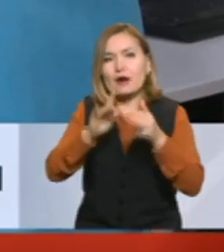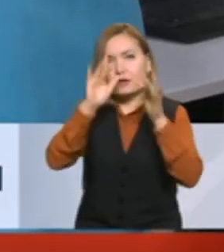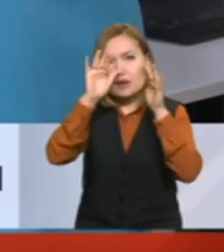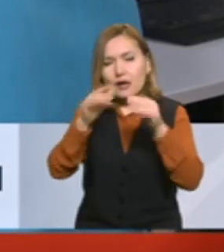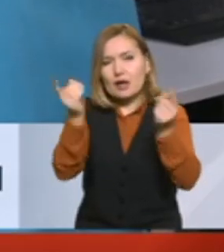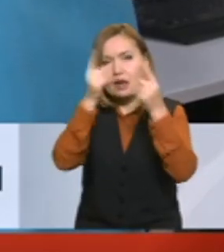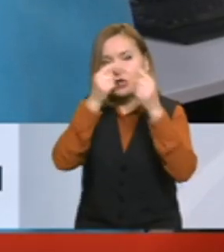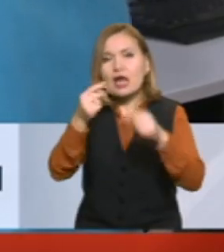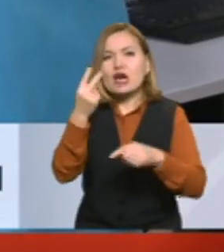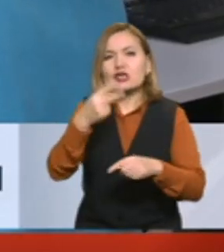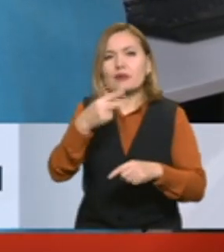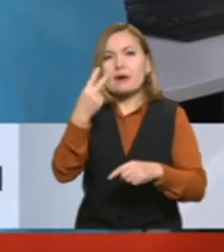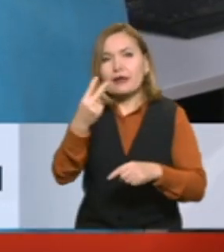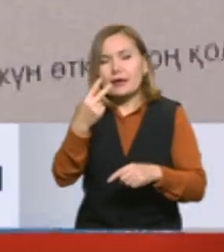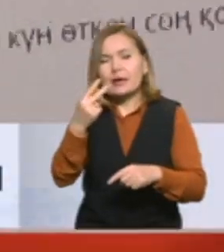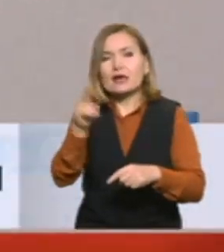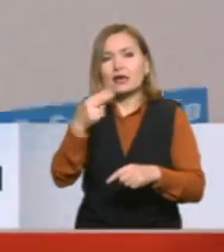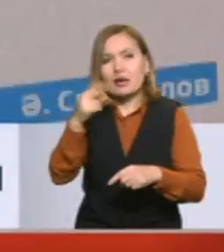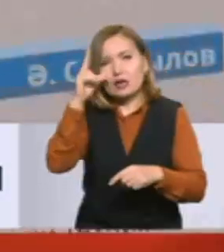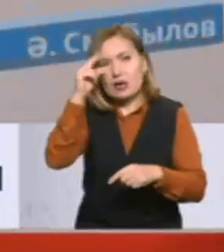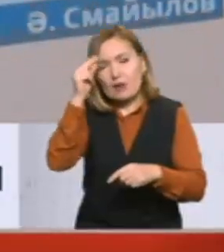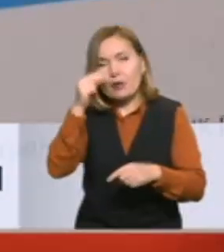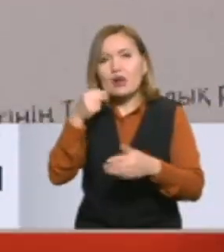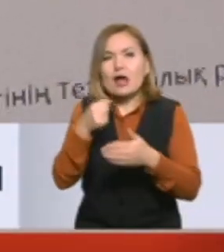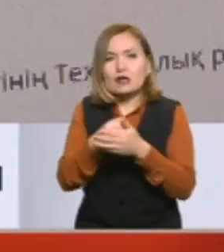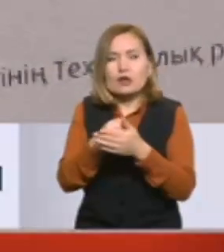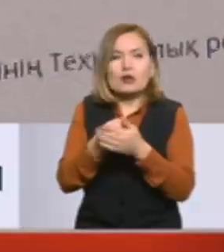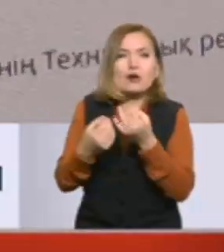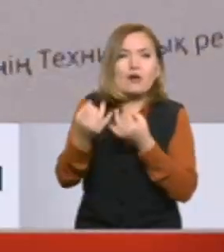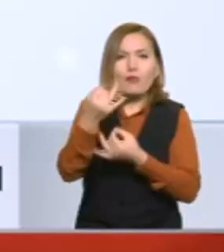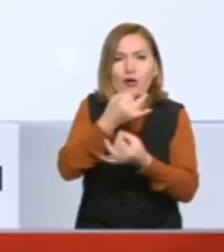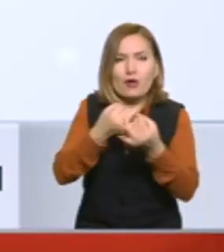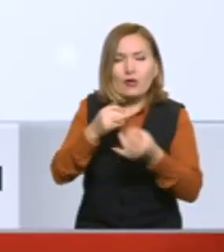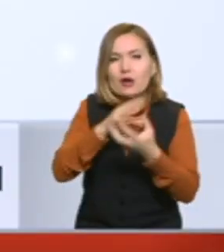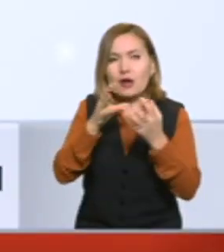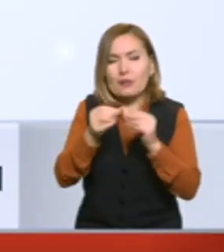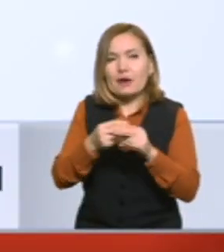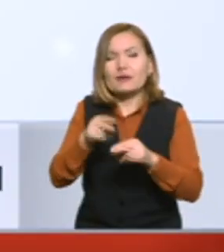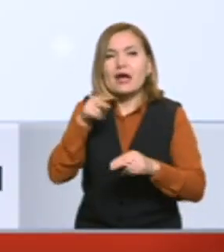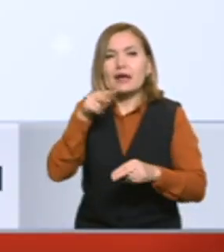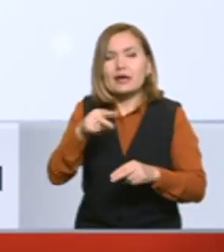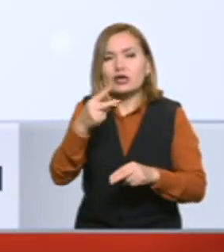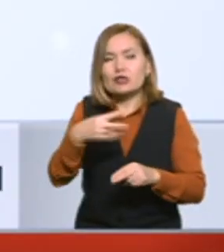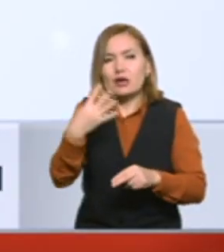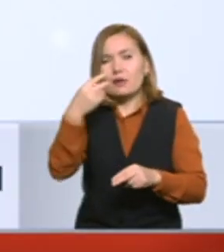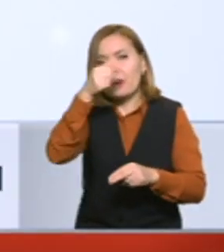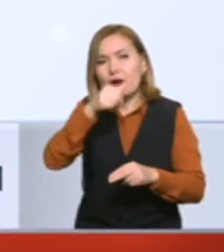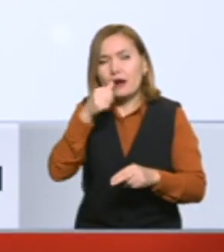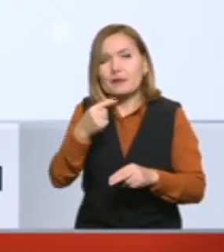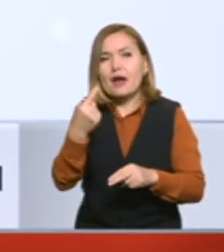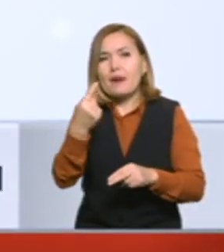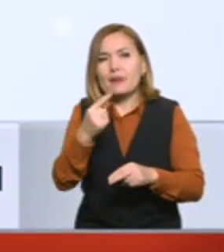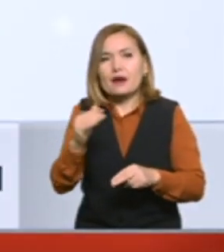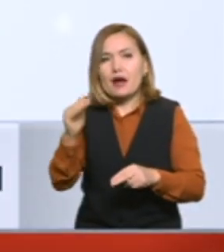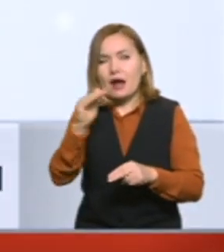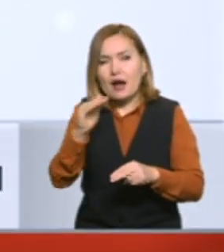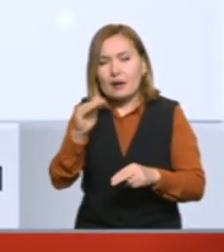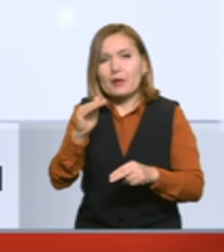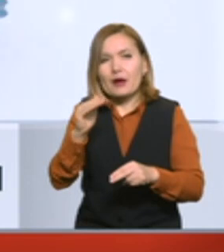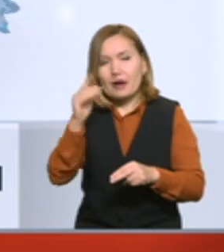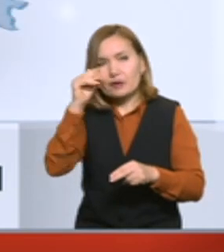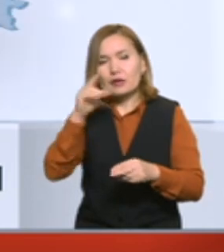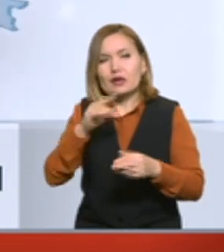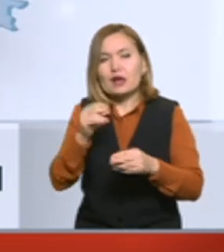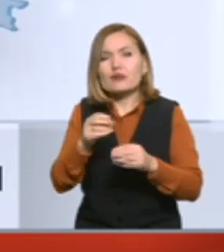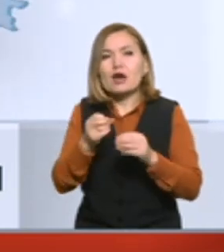22 желтоқсанға дейін мәселе қоғам талқысында болады. Егер қазақстандықтар өзгерісті қолдаса, 2024 жылдың 29 ақпаннан 1 наурызға қараған түні